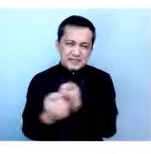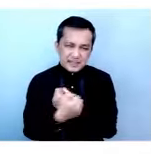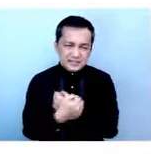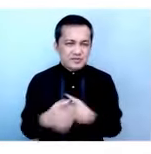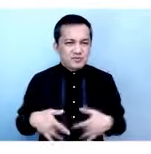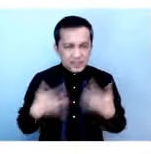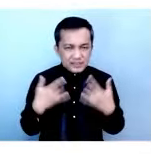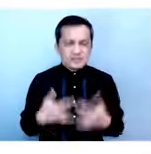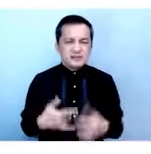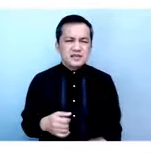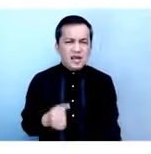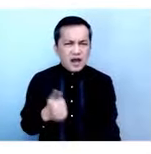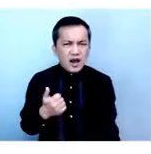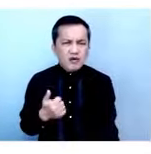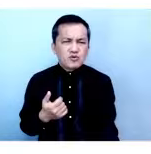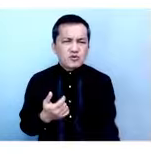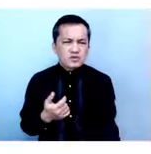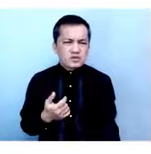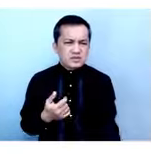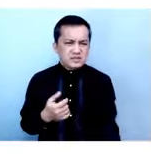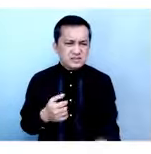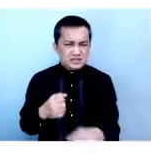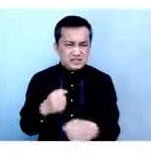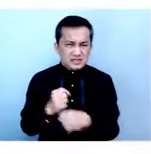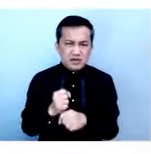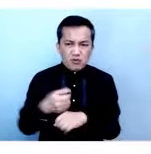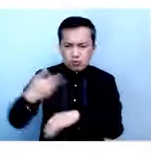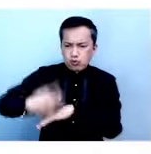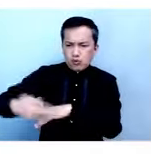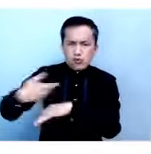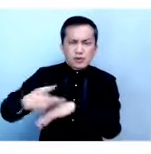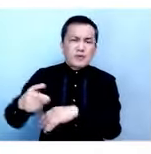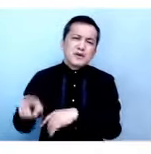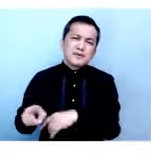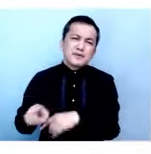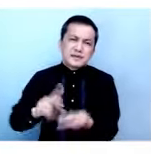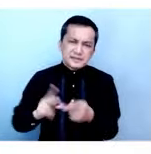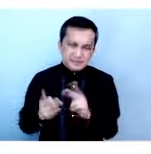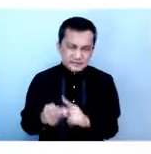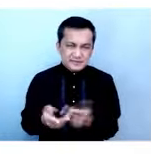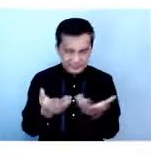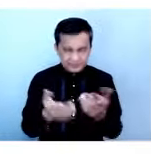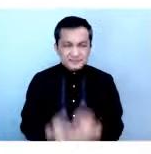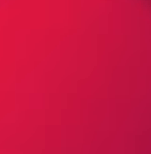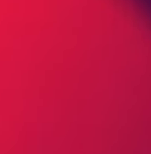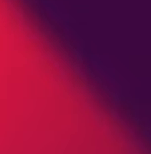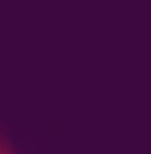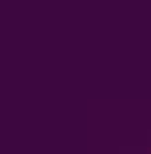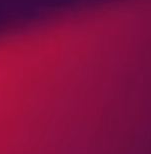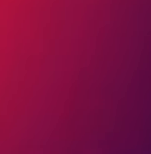kung ginagawa ka ng ATM ng partner mo? Ito ang aming payong kapatid.